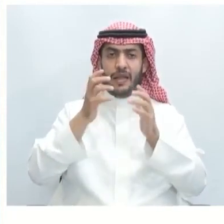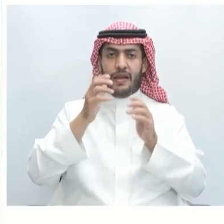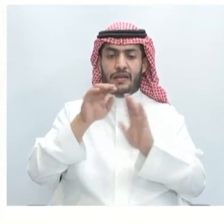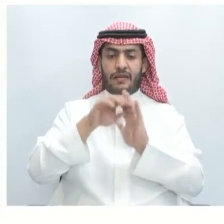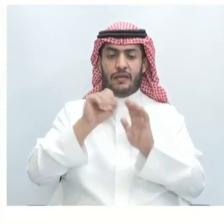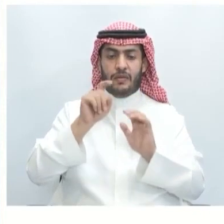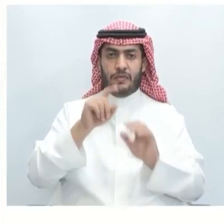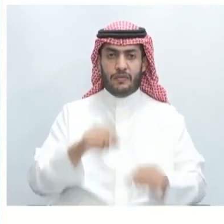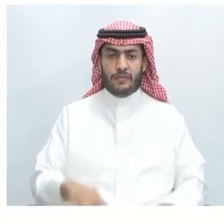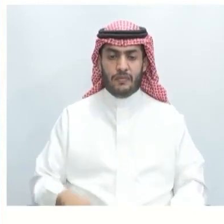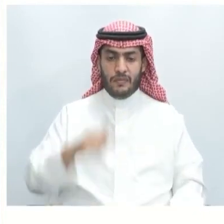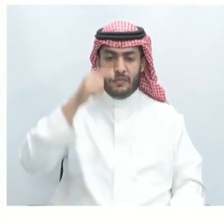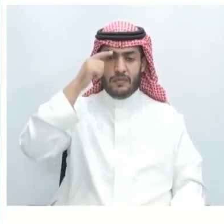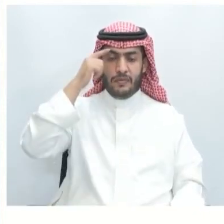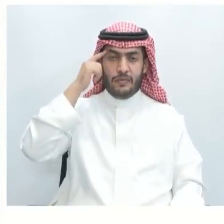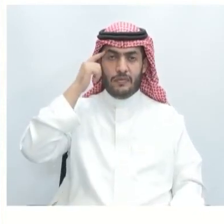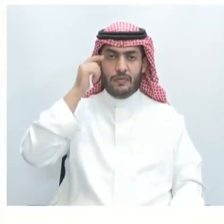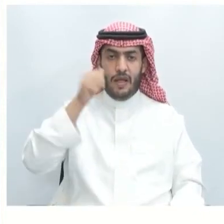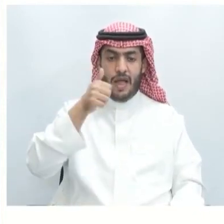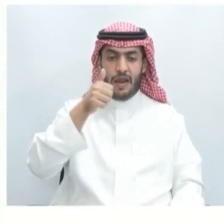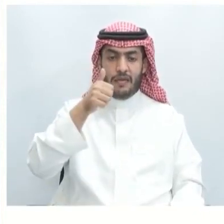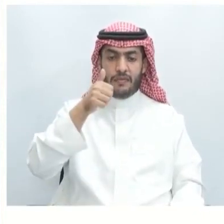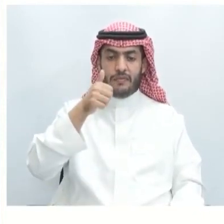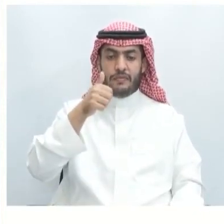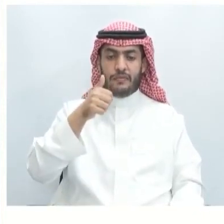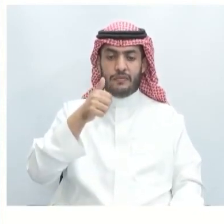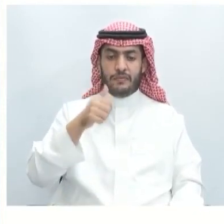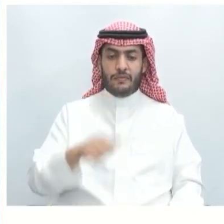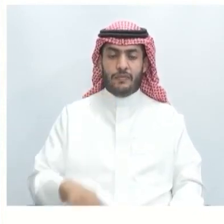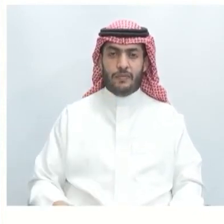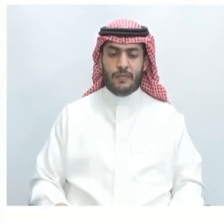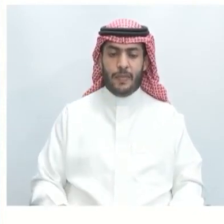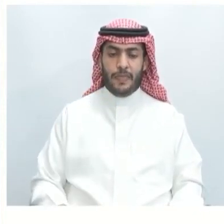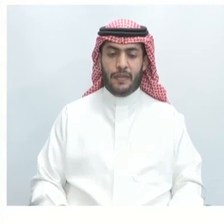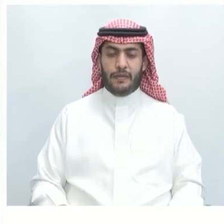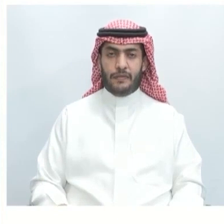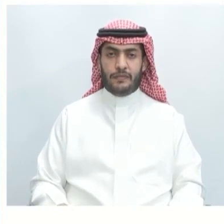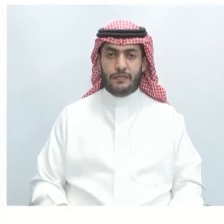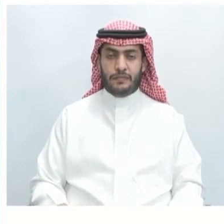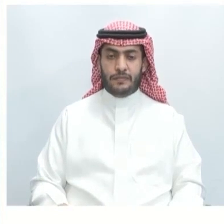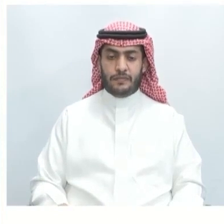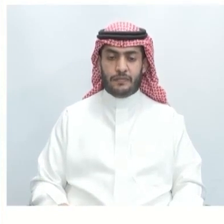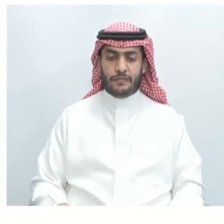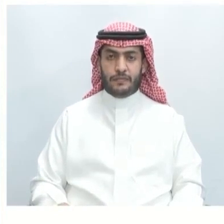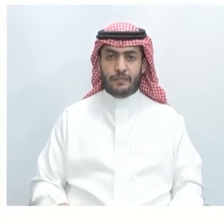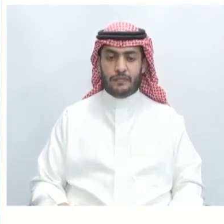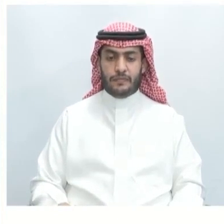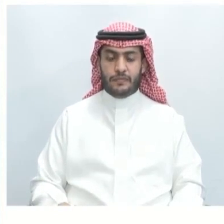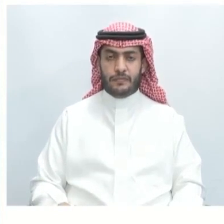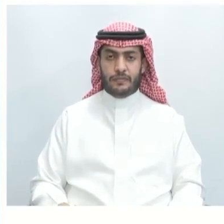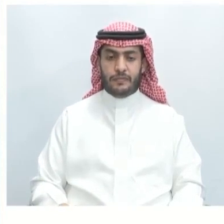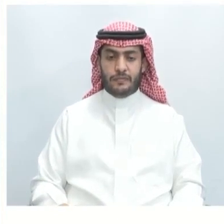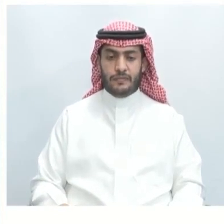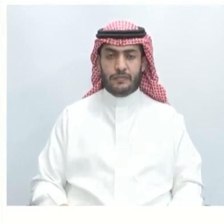الاوليه اذا قمنا باضافه السيناريو ما الذي سنقوم به ما الخطوه الاخرى الخطوه